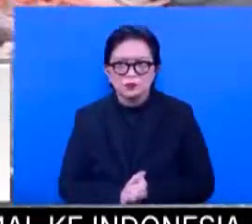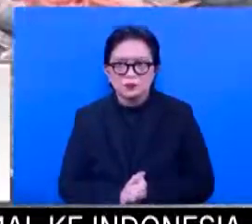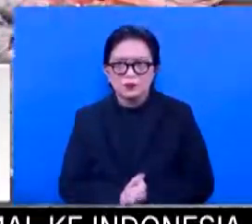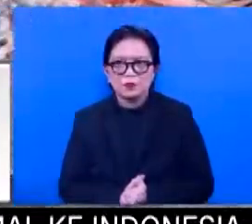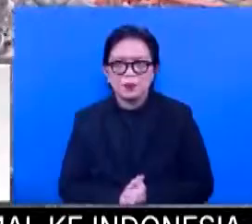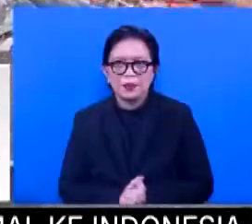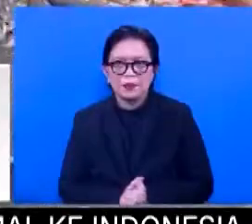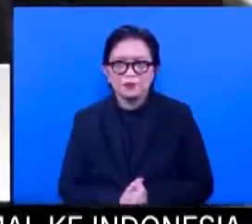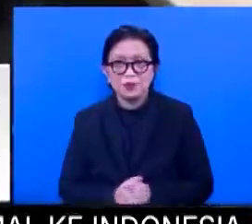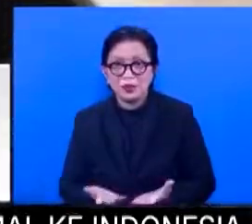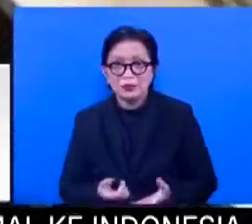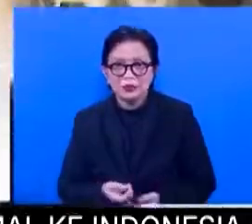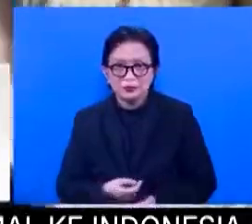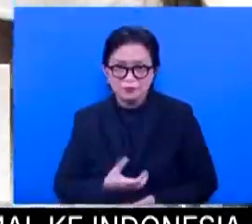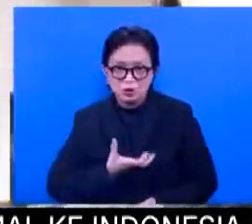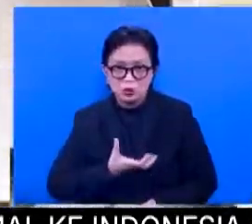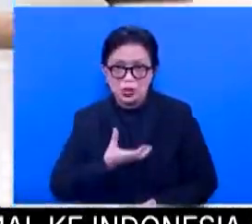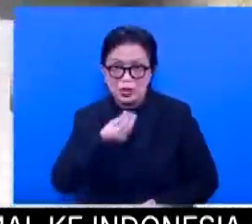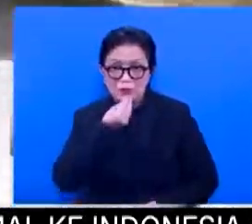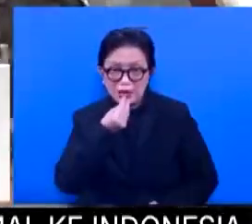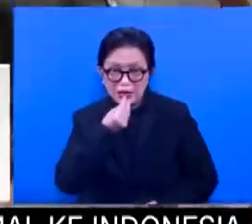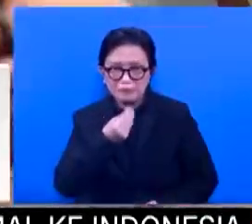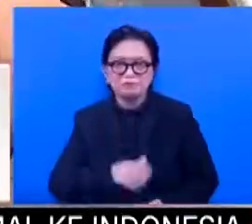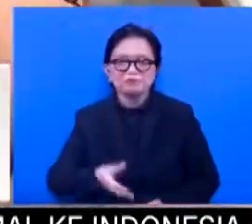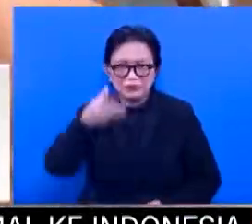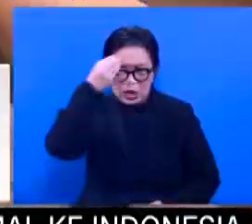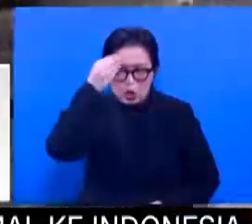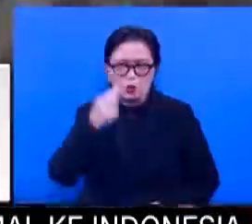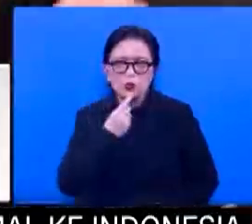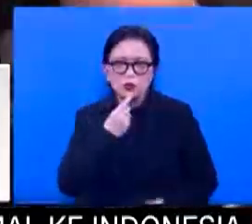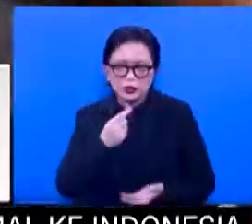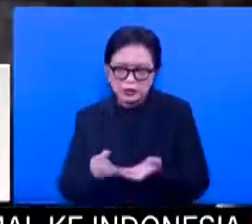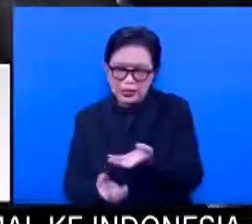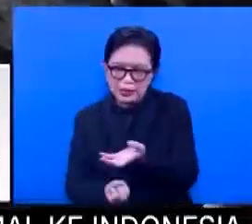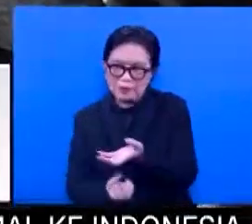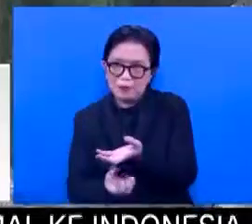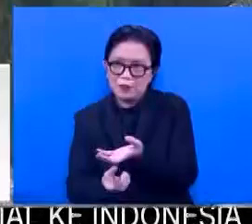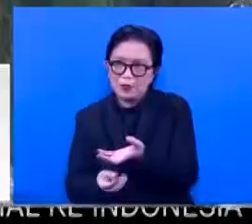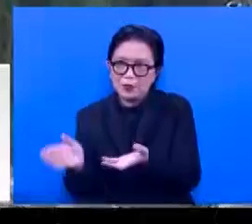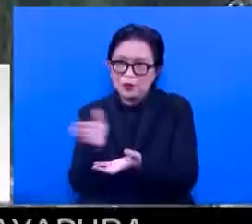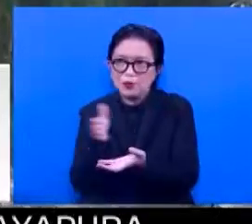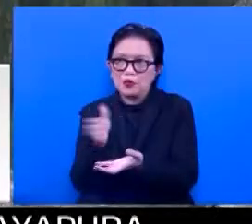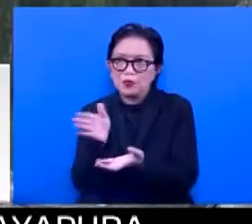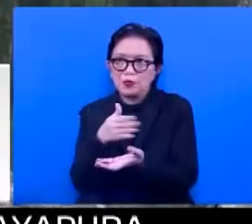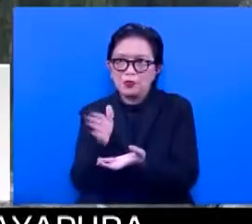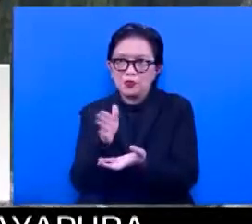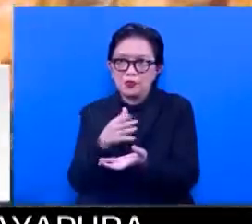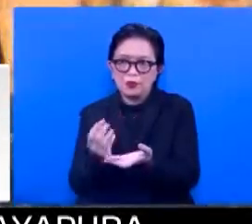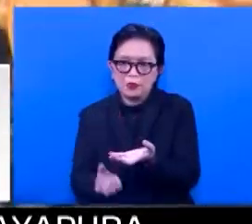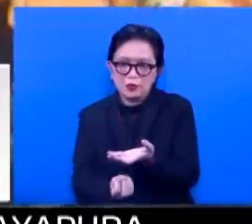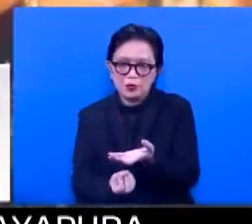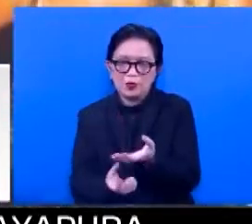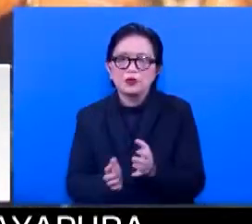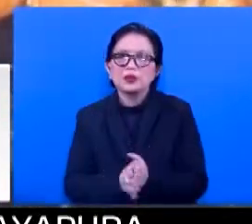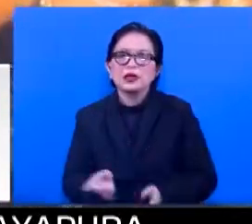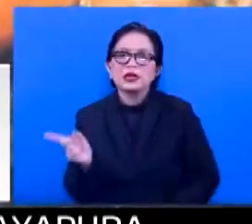Hobi kulineran pasti sudah tidak asing dengan bahan baku yang satu ini, arang batok kelapa. Arang batok biasa